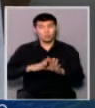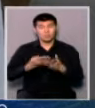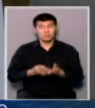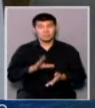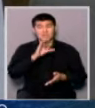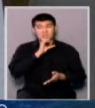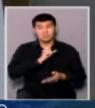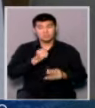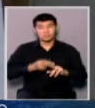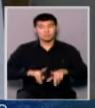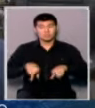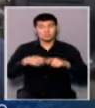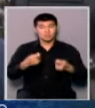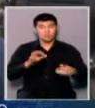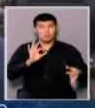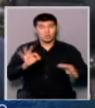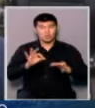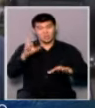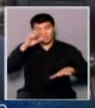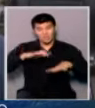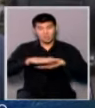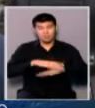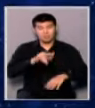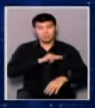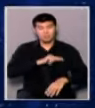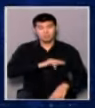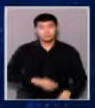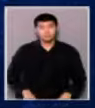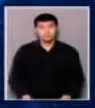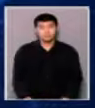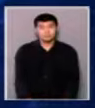коррупции и нарушения этических норм государственными служащими.